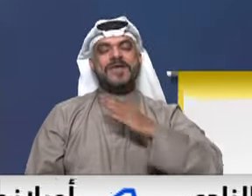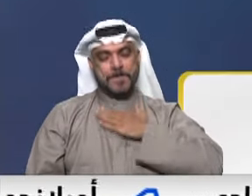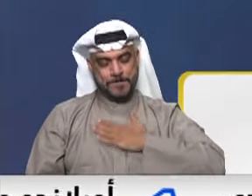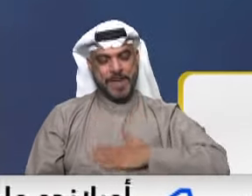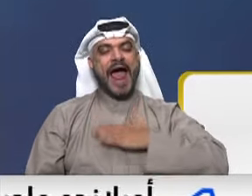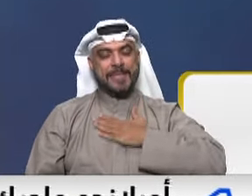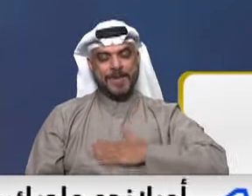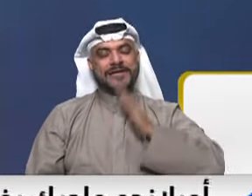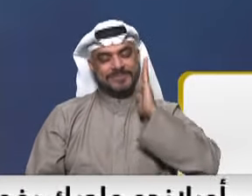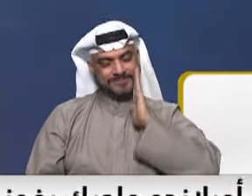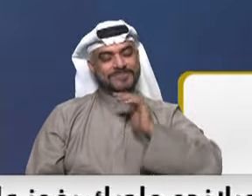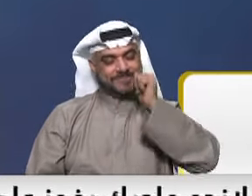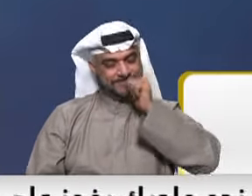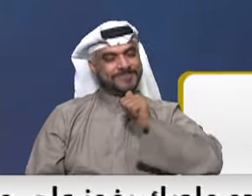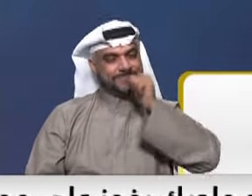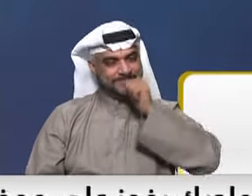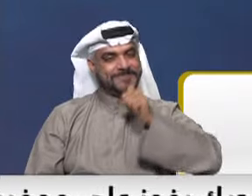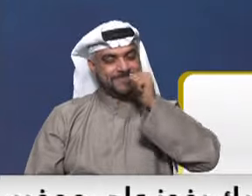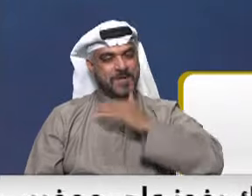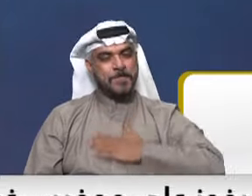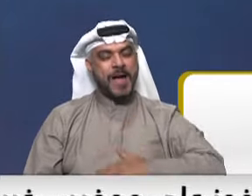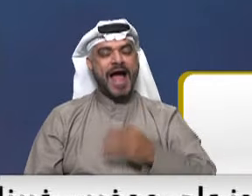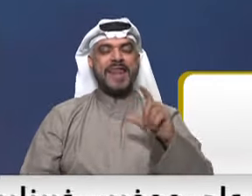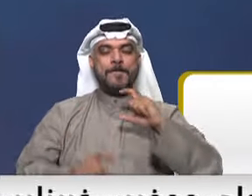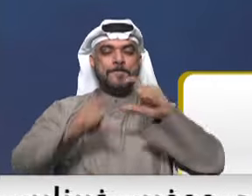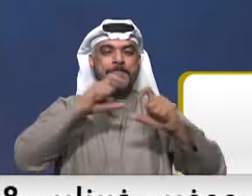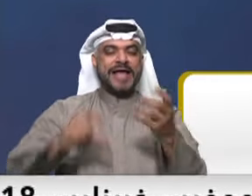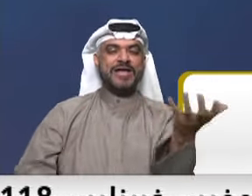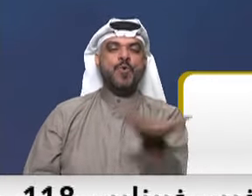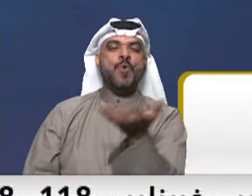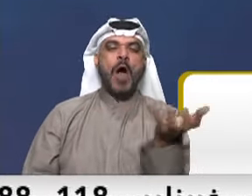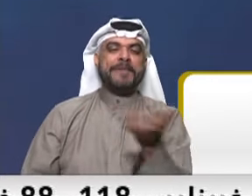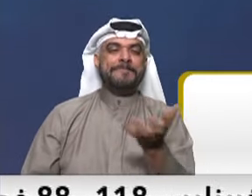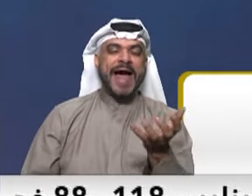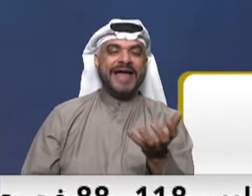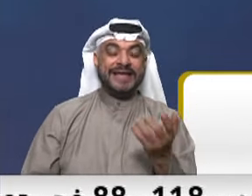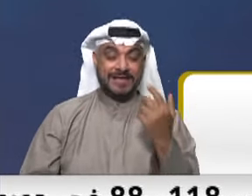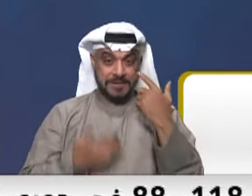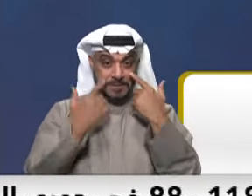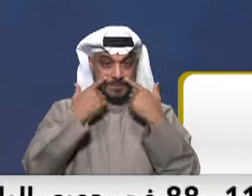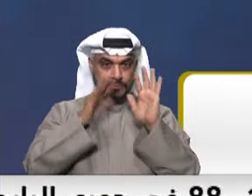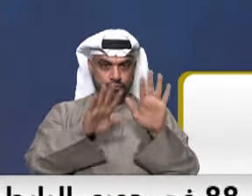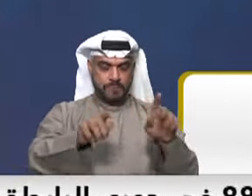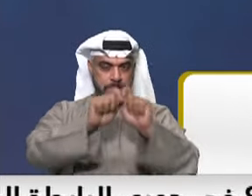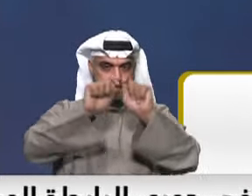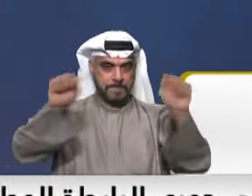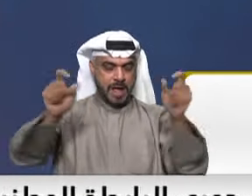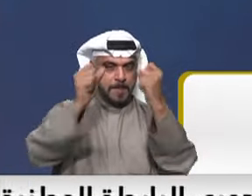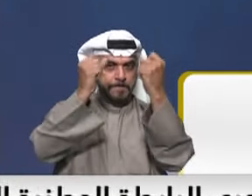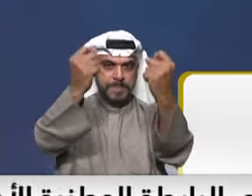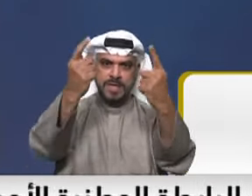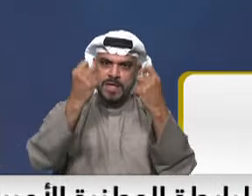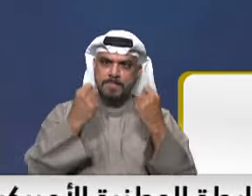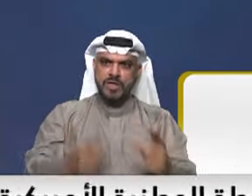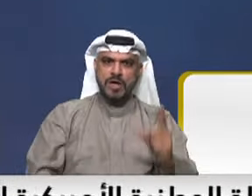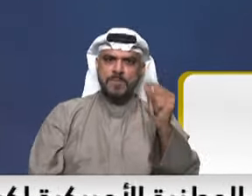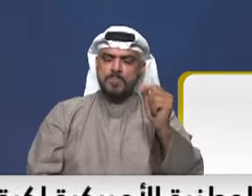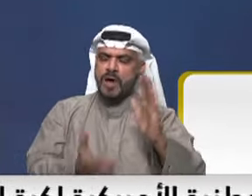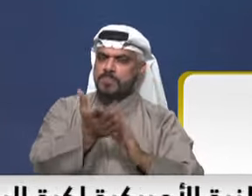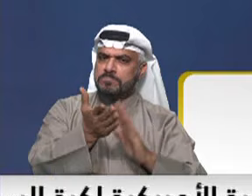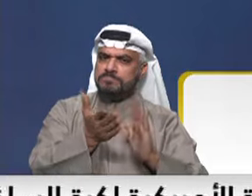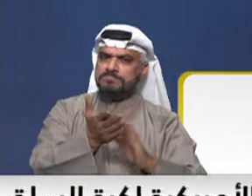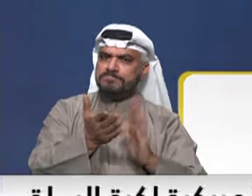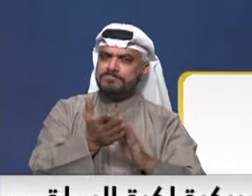الفائز بالمركز الثاني. أمانة شفنا أداء متميز من جميع